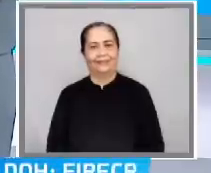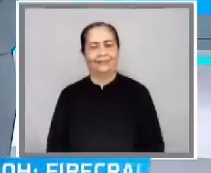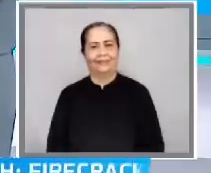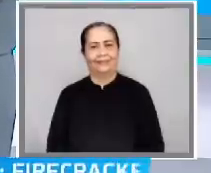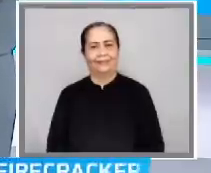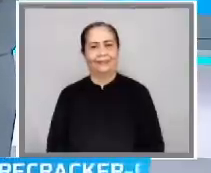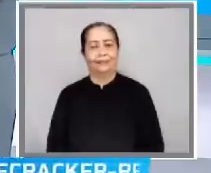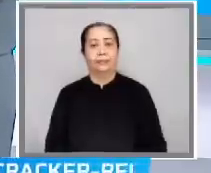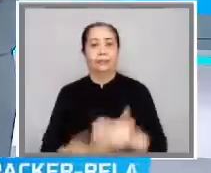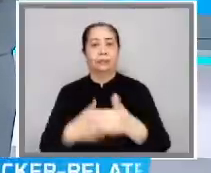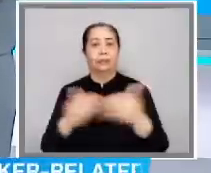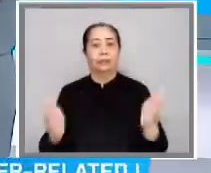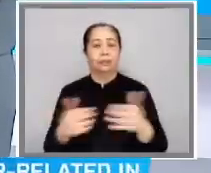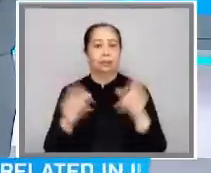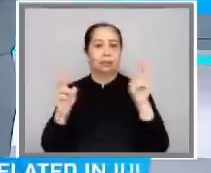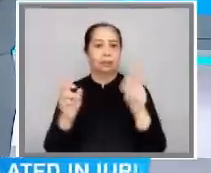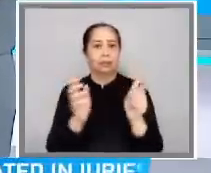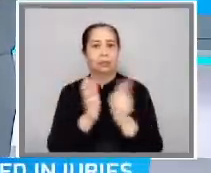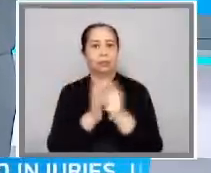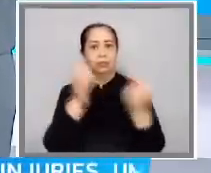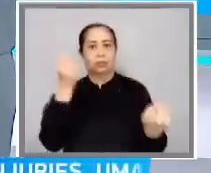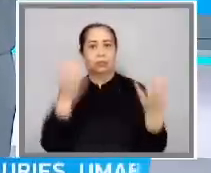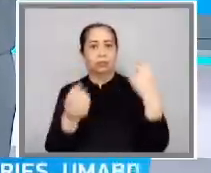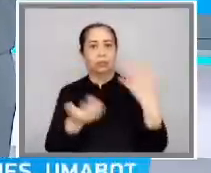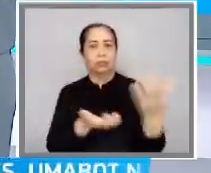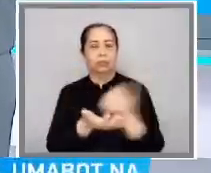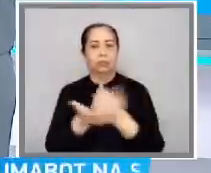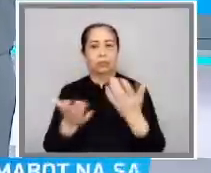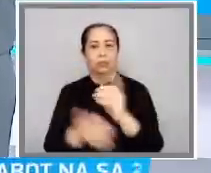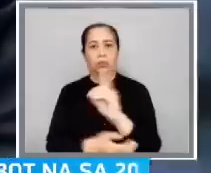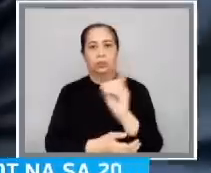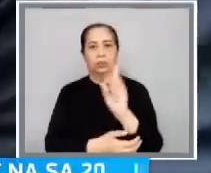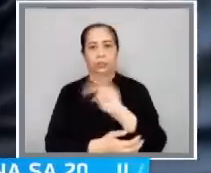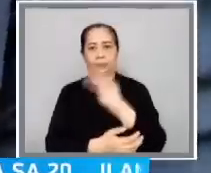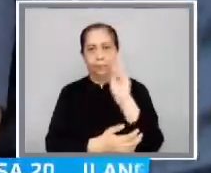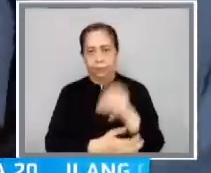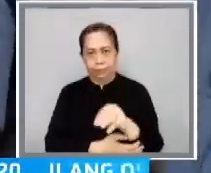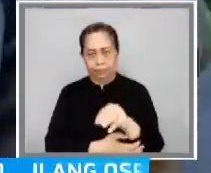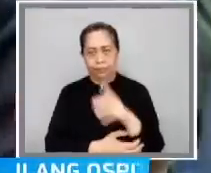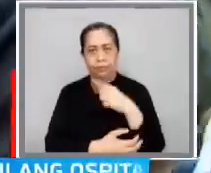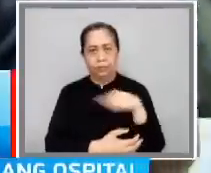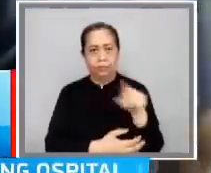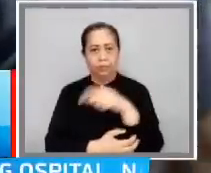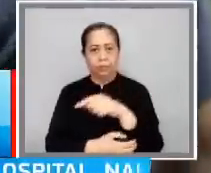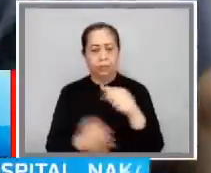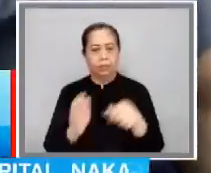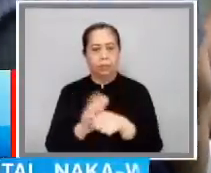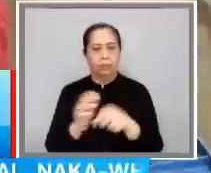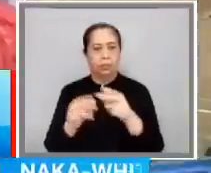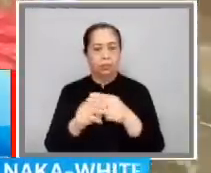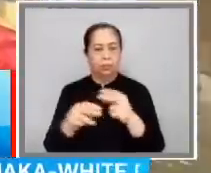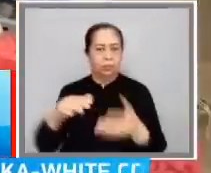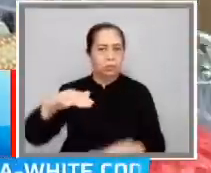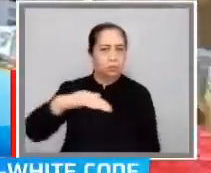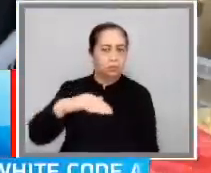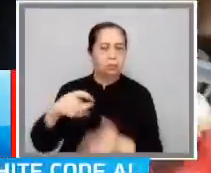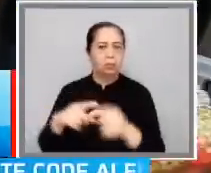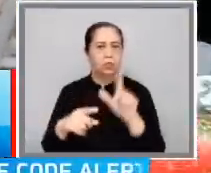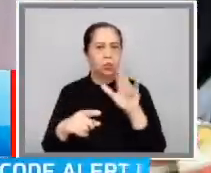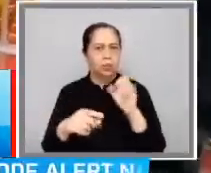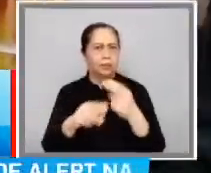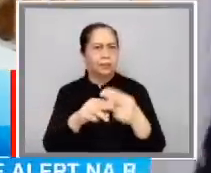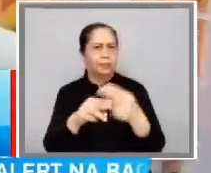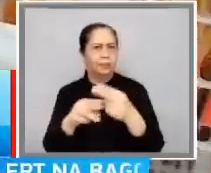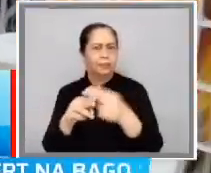Kahon-kahon ng mga umunang iligal na paputok ang nasabat sa Divisoria, Maynila. Itinago ang mga yan sa ilalim ng mga tindang fountain, luces at iba pang